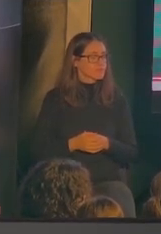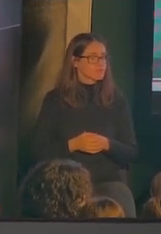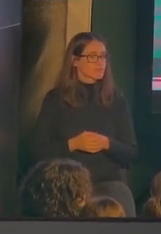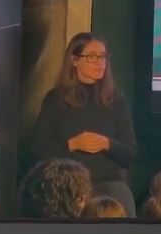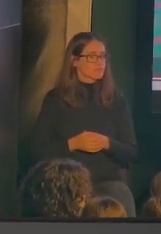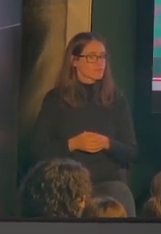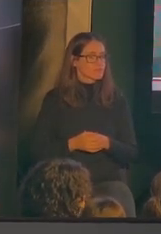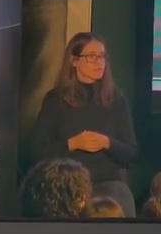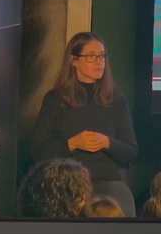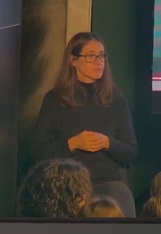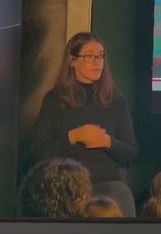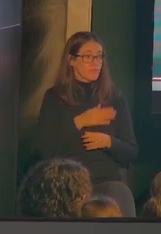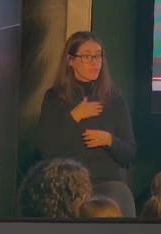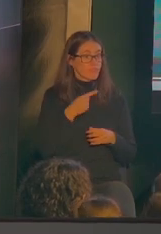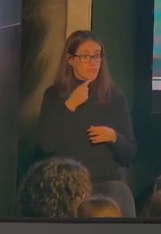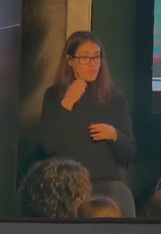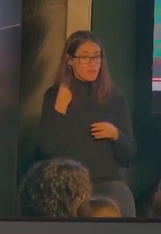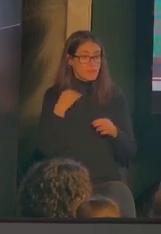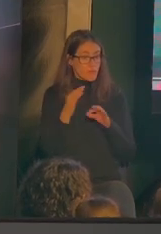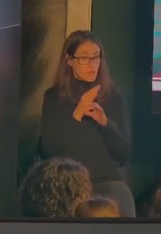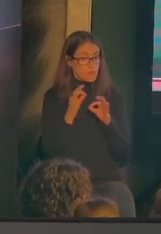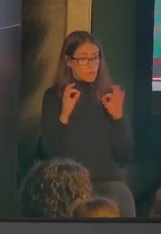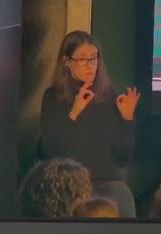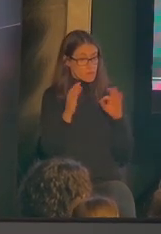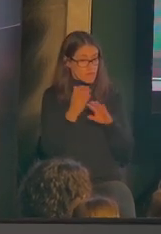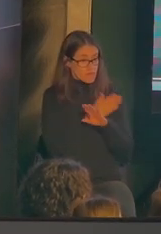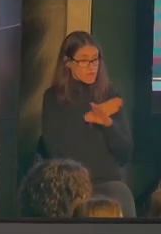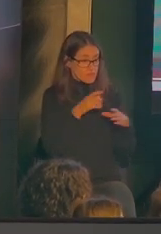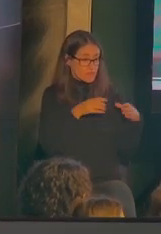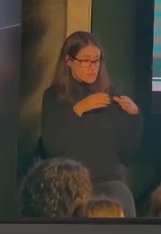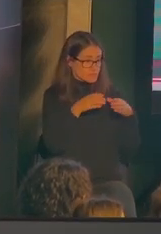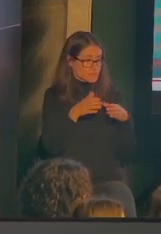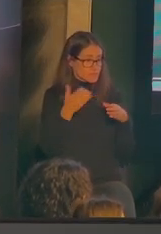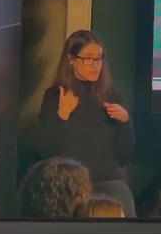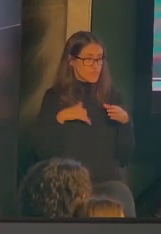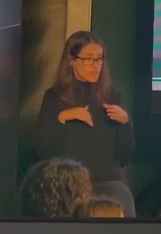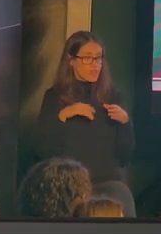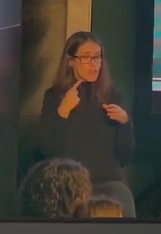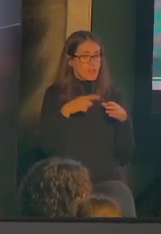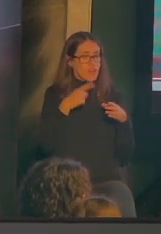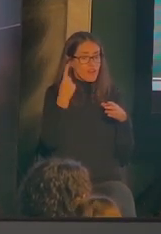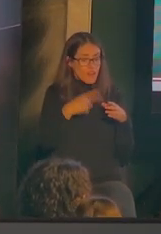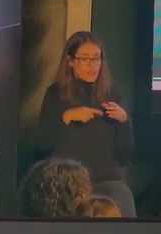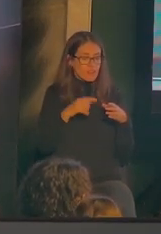que el que ens permet aquesta base és aconseguir una mousse vegana,